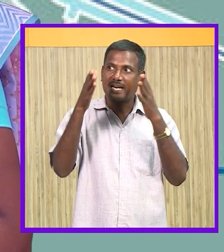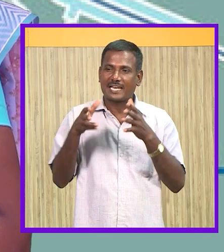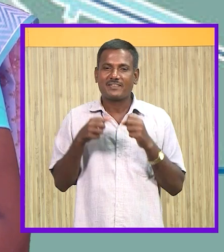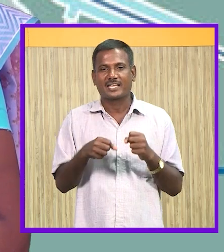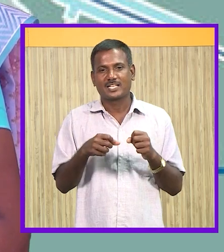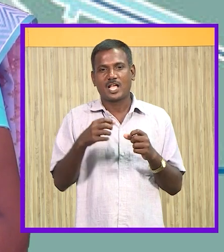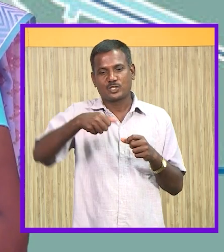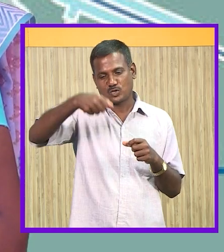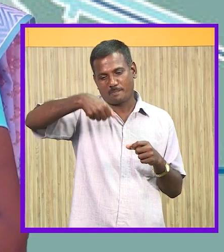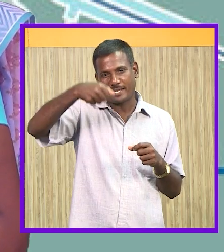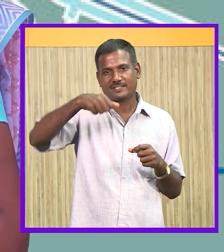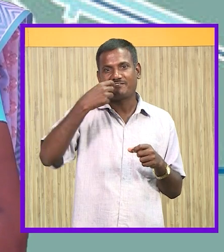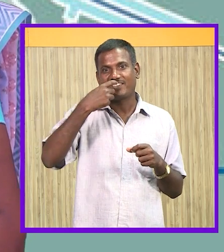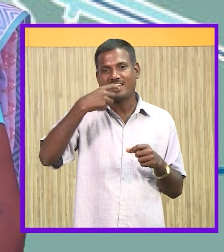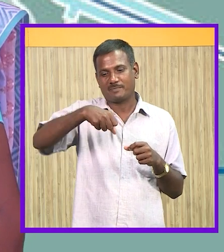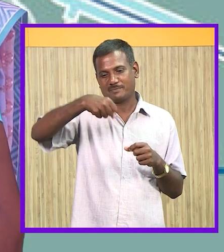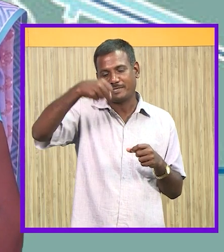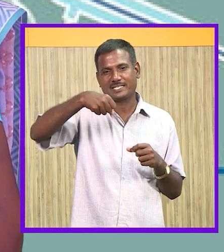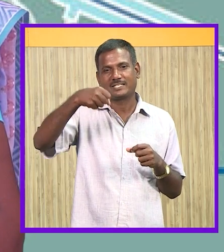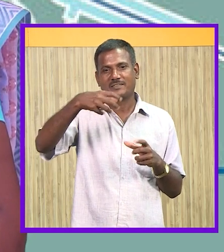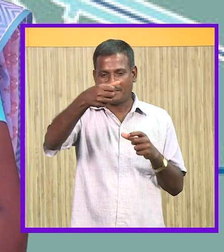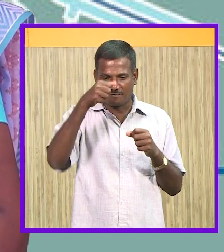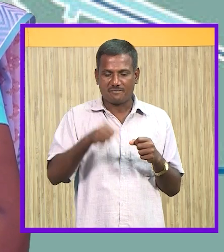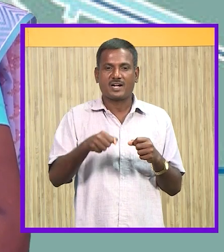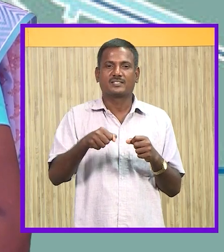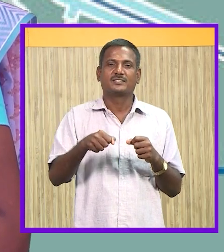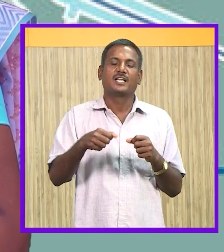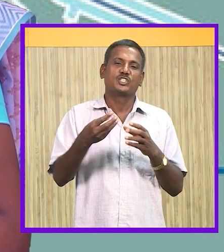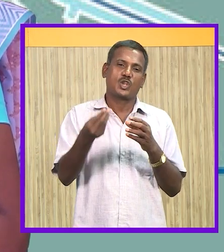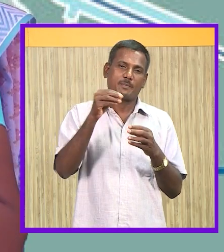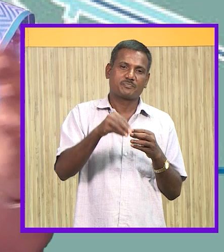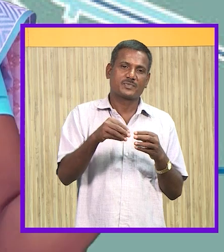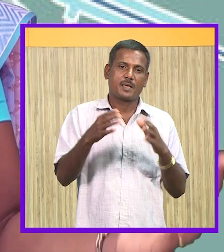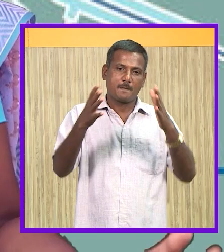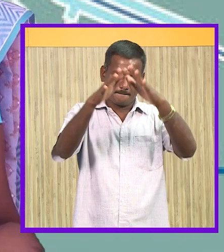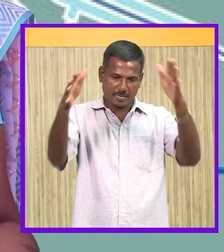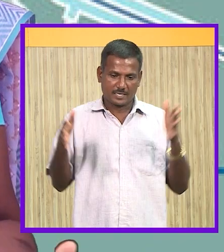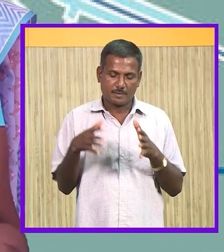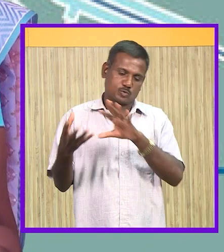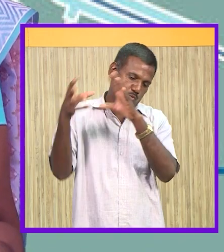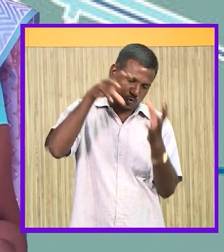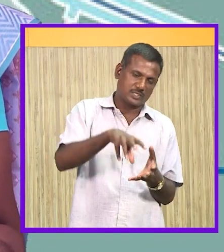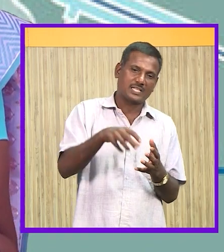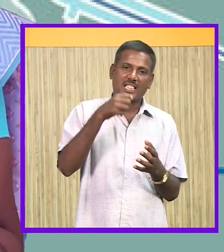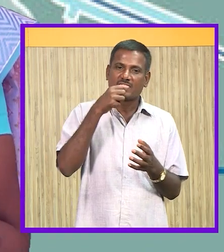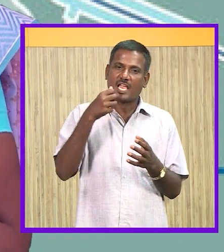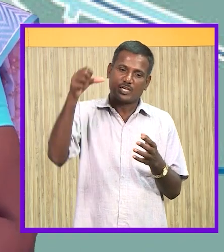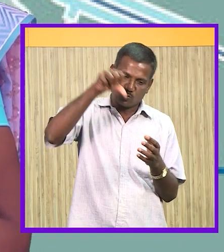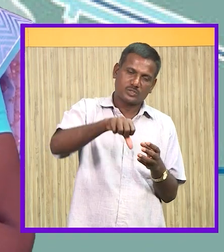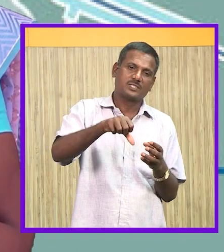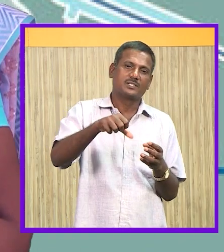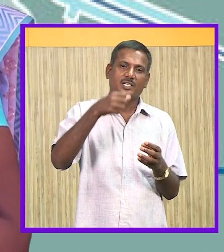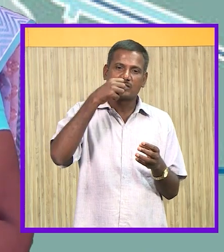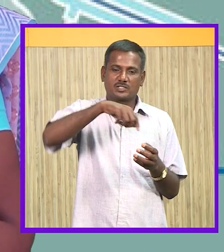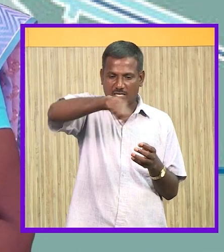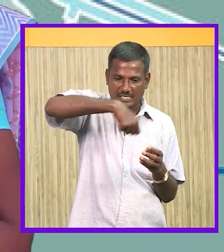சுண்ணாம்பு பைகள் நீங்கள் கூட பார்த்துருப்பீங்க இல்லையா. அந்த சுண்ணாம்பு பைகளில் இருக்கக்கூடிய சுண்ணாம்பை ஒரு பெரிய பானையில் கொட்டி அதில் தண்ணியை சேர்ப்பாங்க.